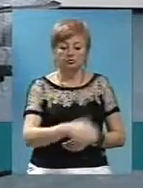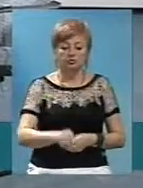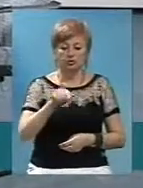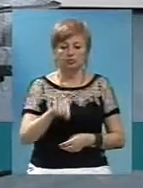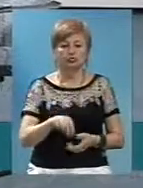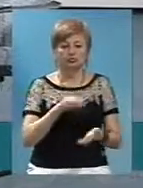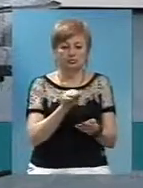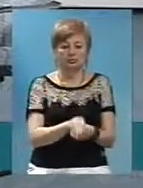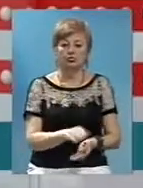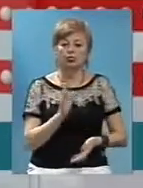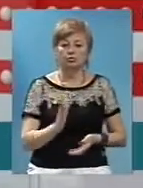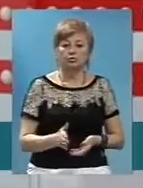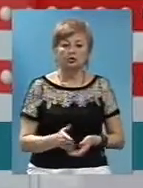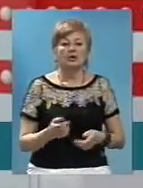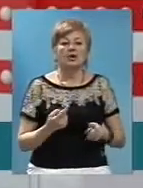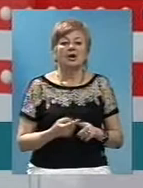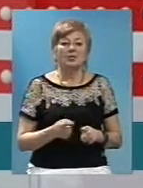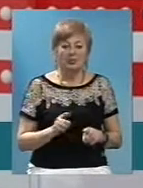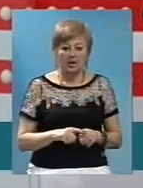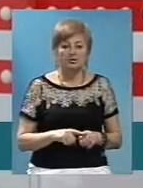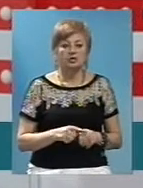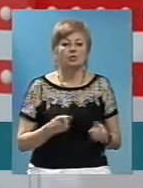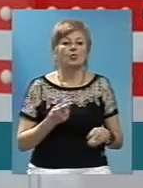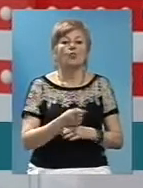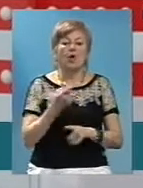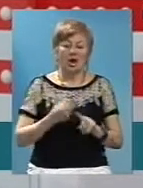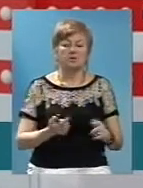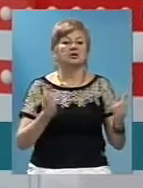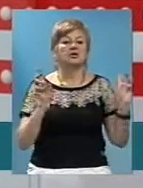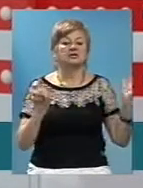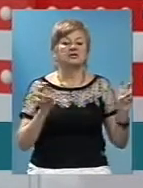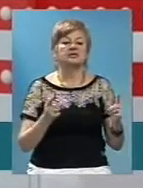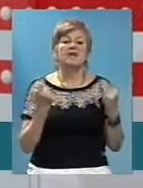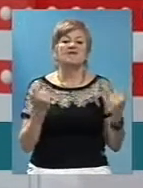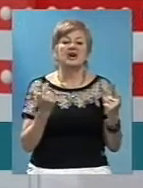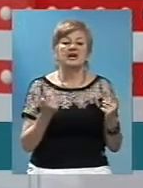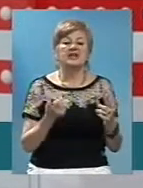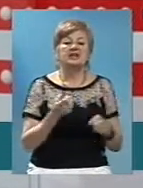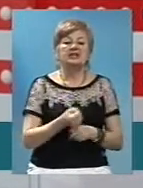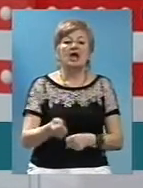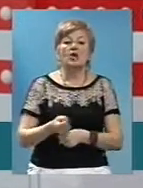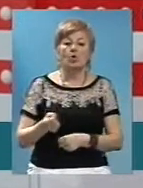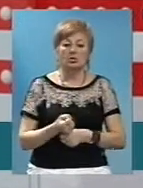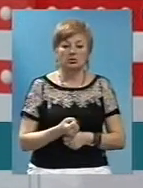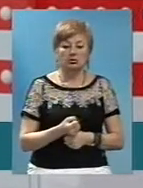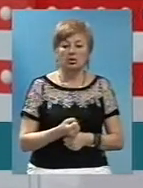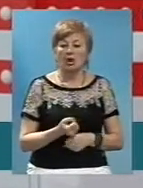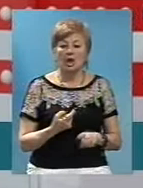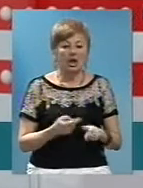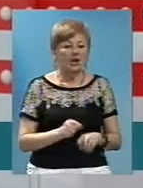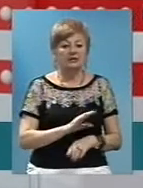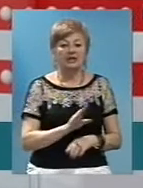І це, можливо, найжахливіше. Це великий терор. Терор не лише проти тих,